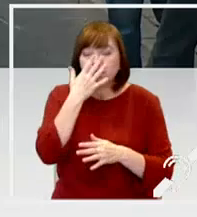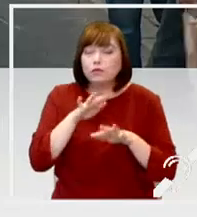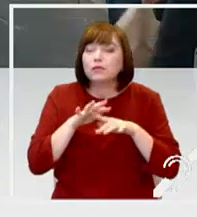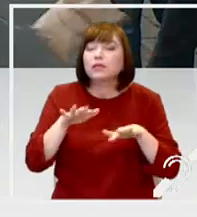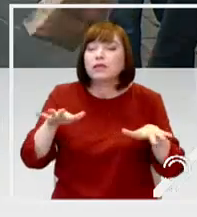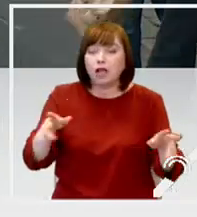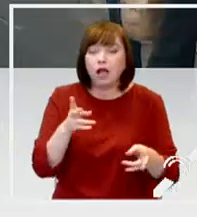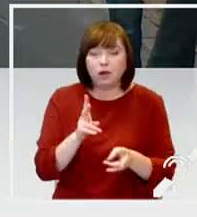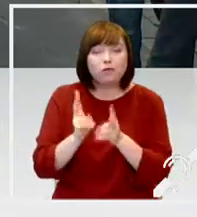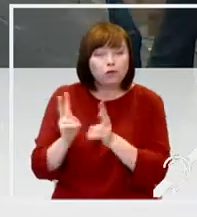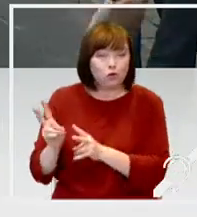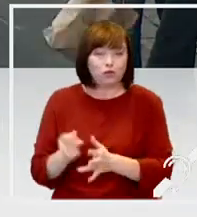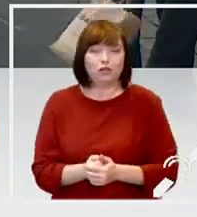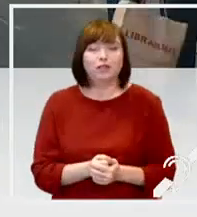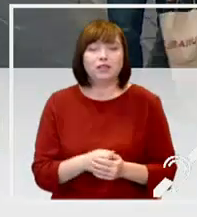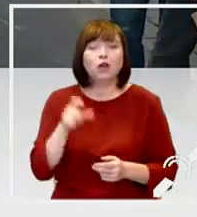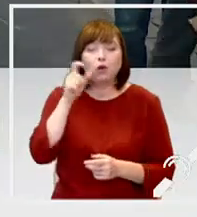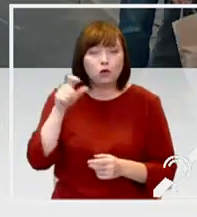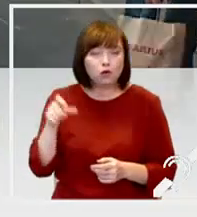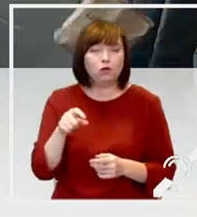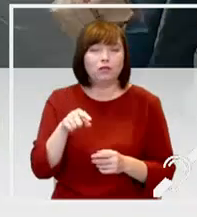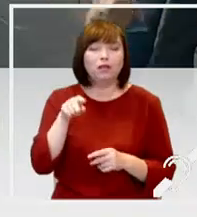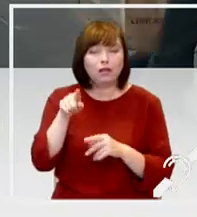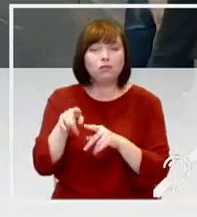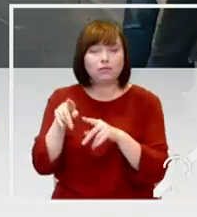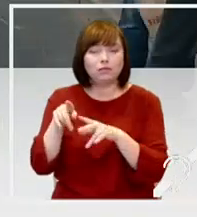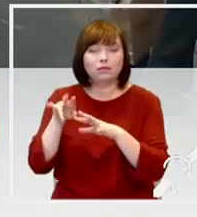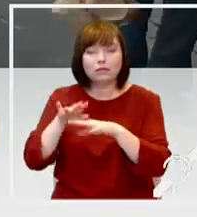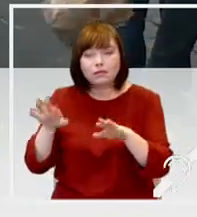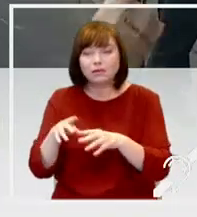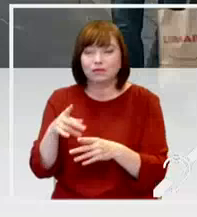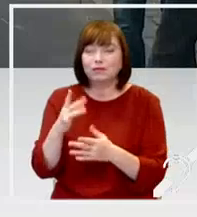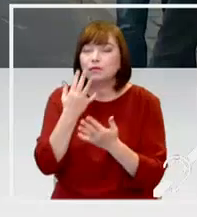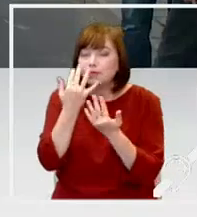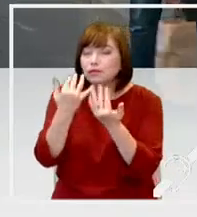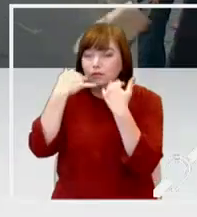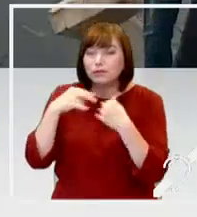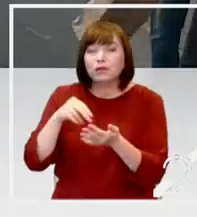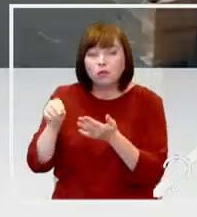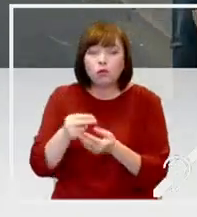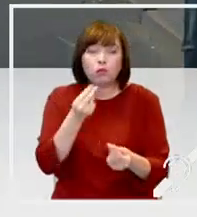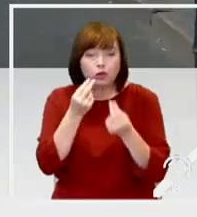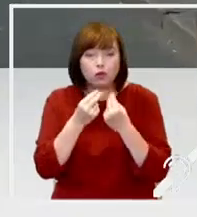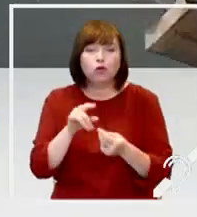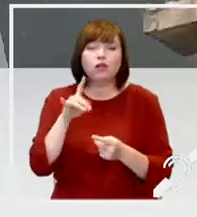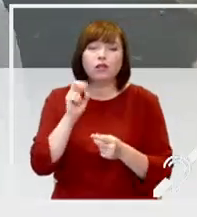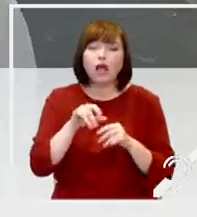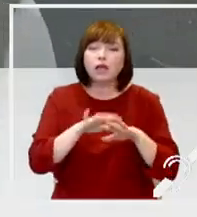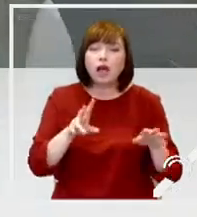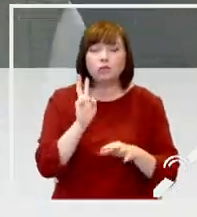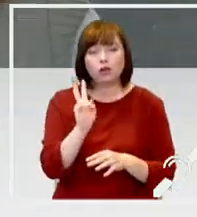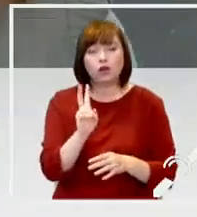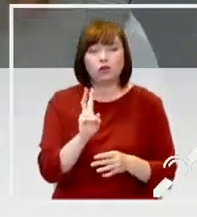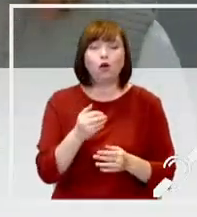deliciilor culinare care se prepară aici. Oamenii sunt pe acolo, pe la Tarabe, și se bucură de aceste bucate. Sunt și la târguri cei care au venit